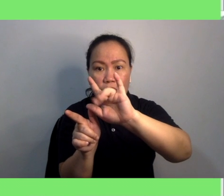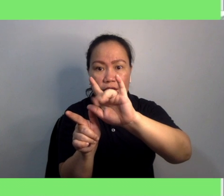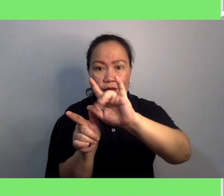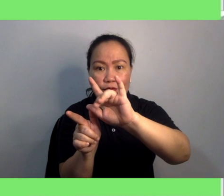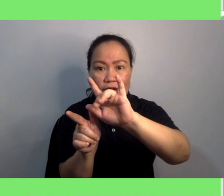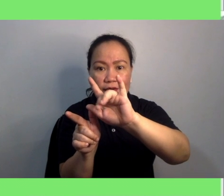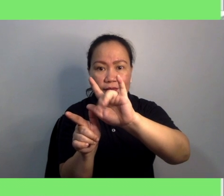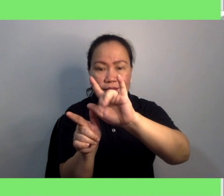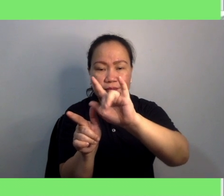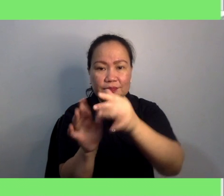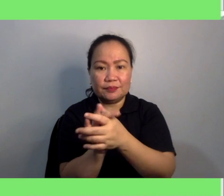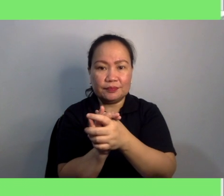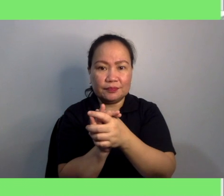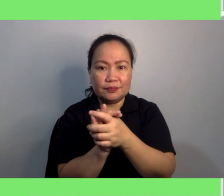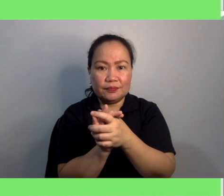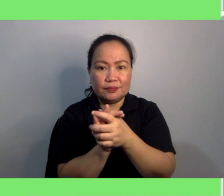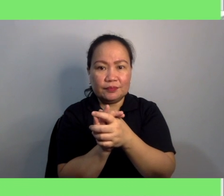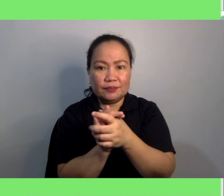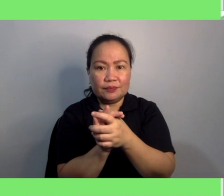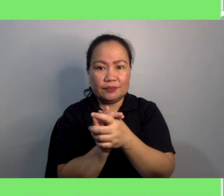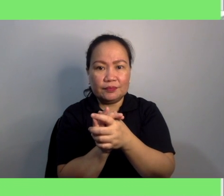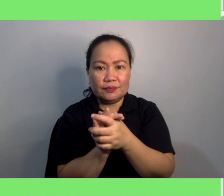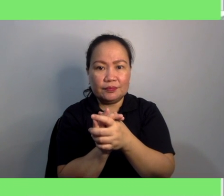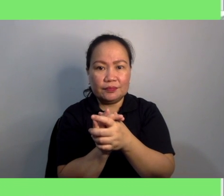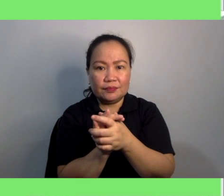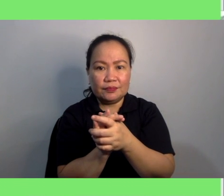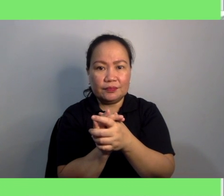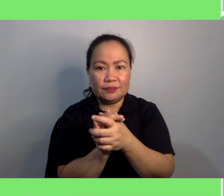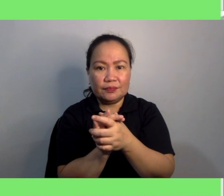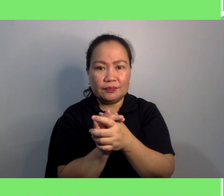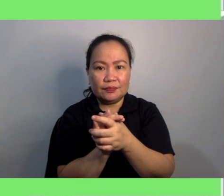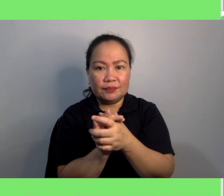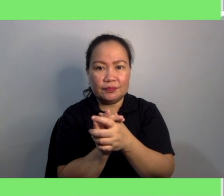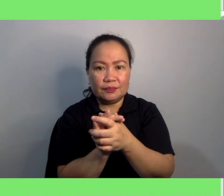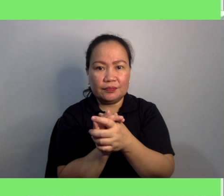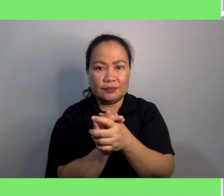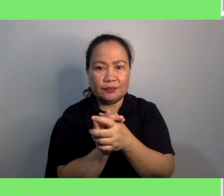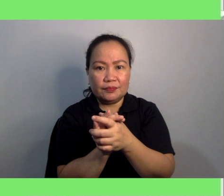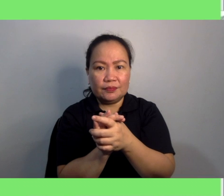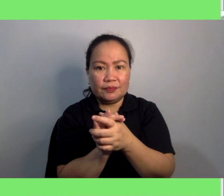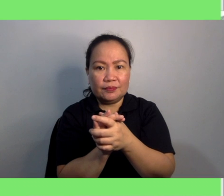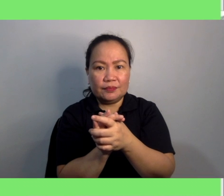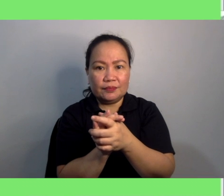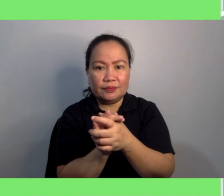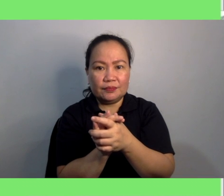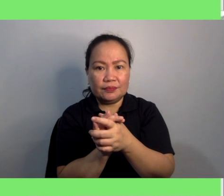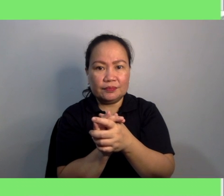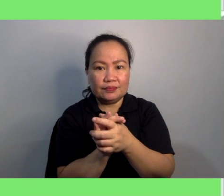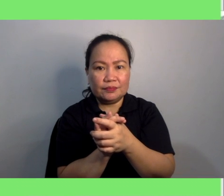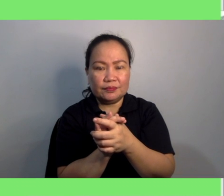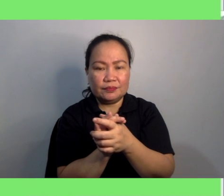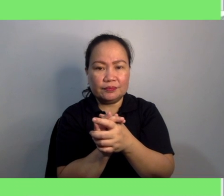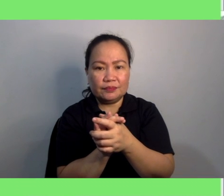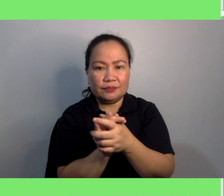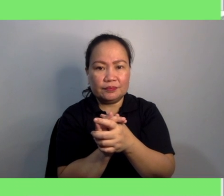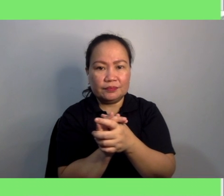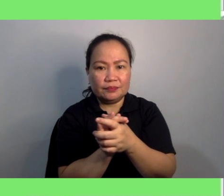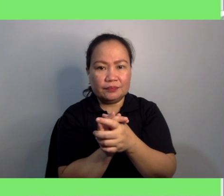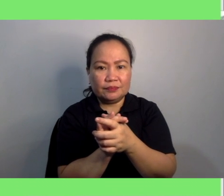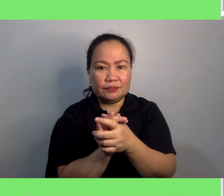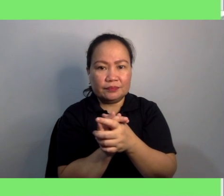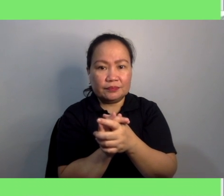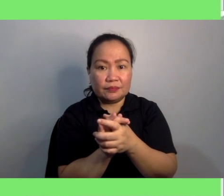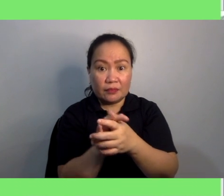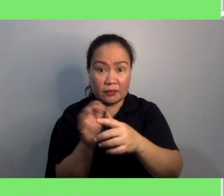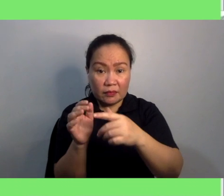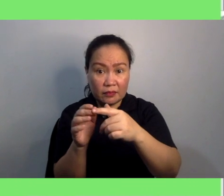laser. Okay, so ito ay 20, ito ay 25. So yung line natin, yung ating terminal side ay